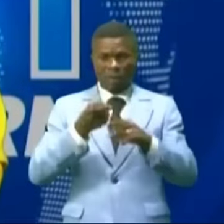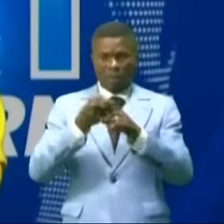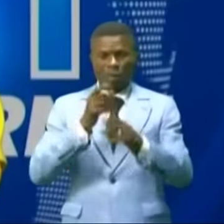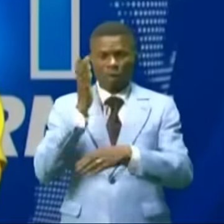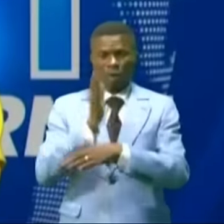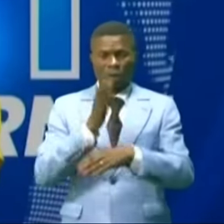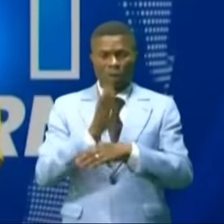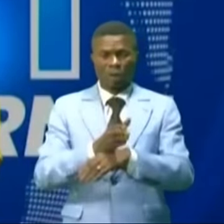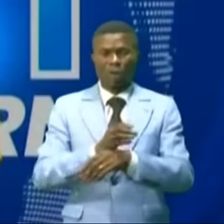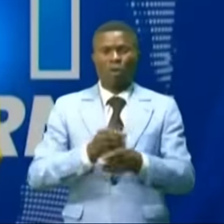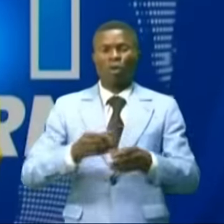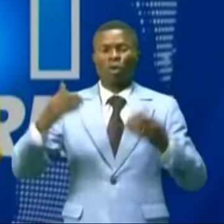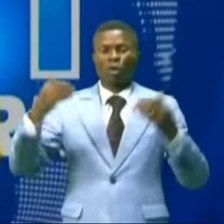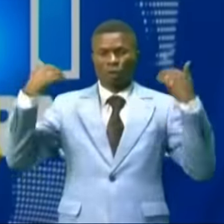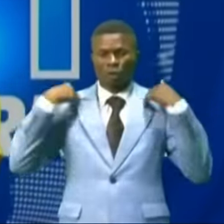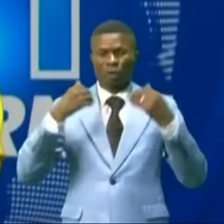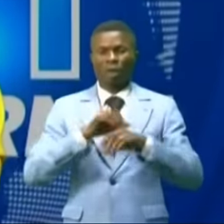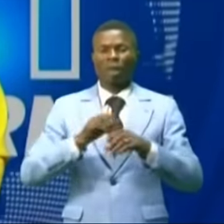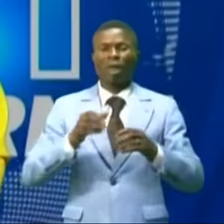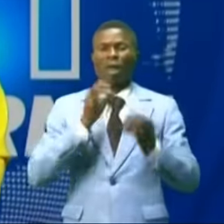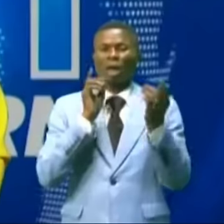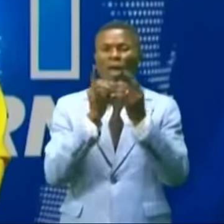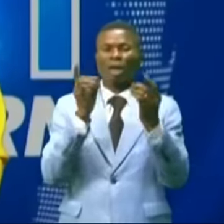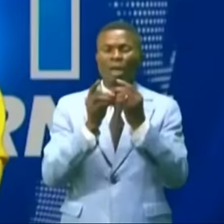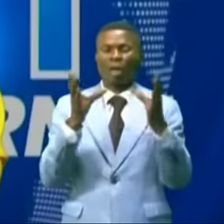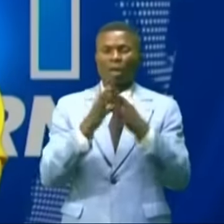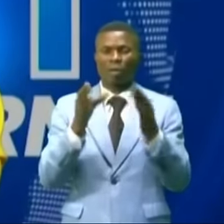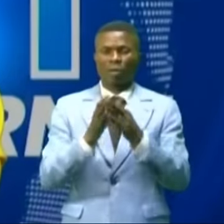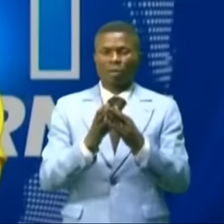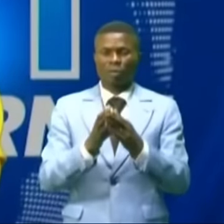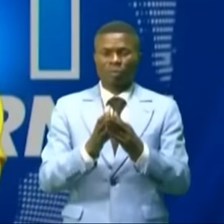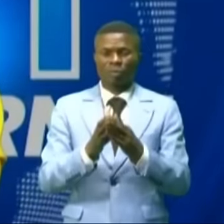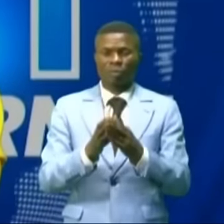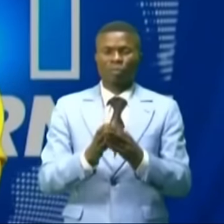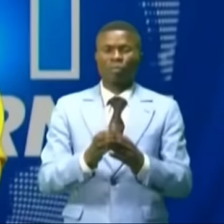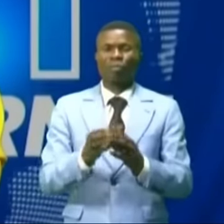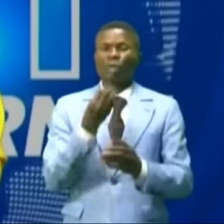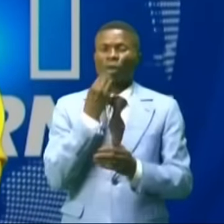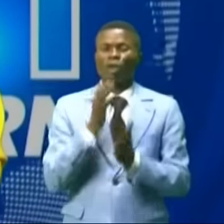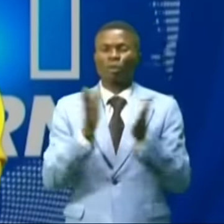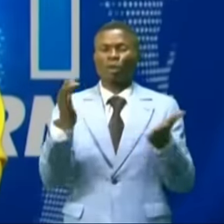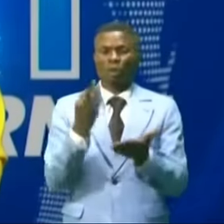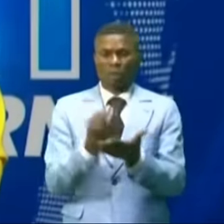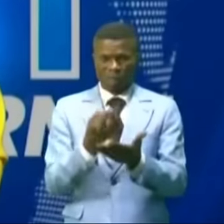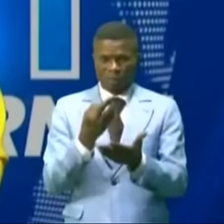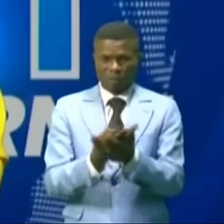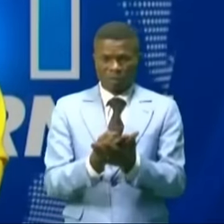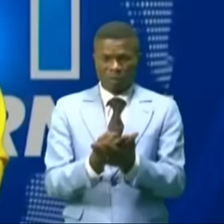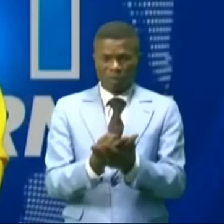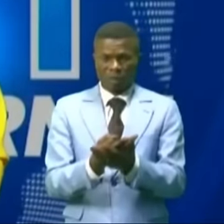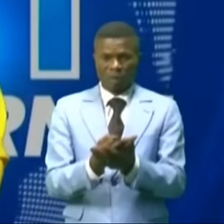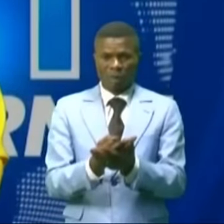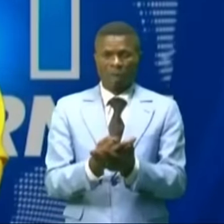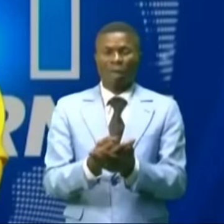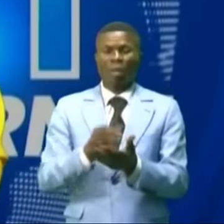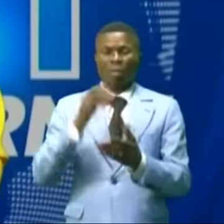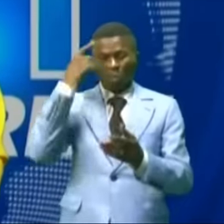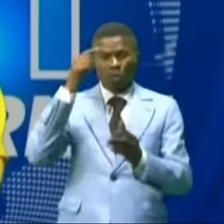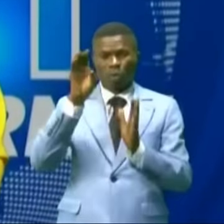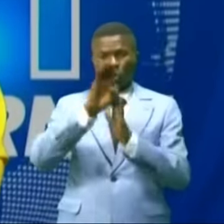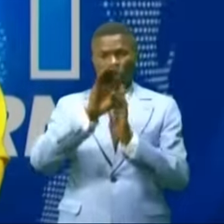conseil d'administration en concertation avec la tutelle de l'inspection générale des finances sur certaines